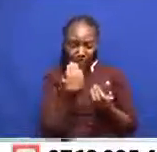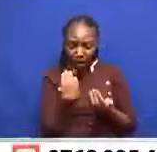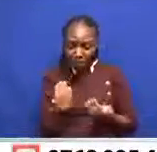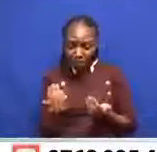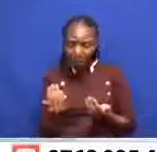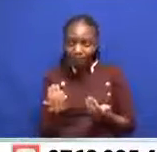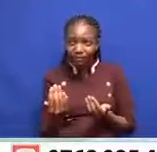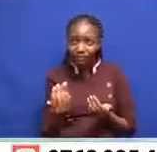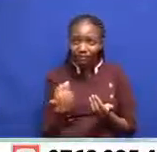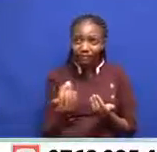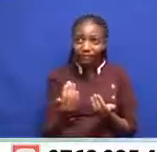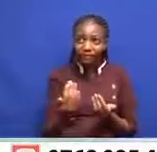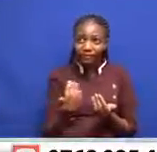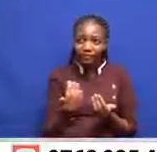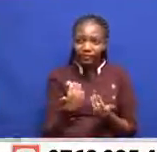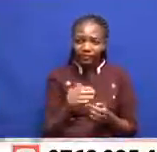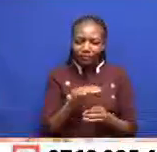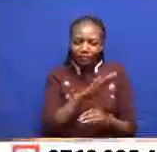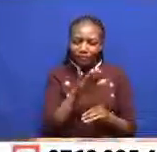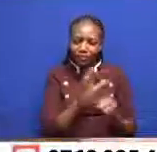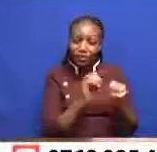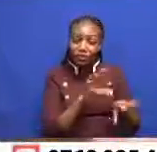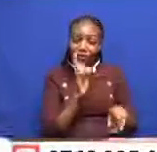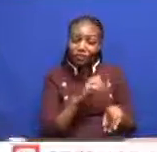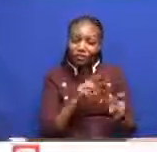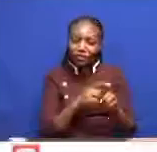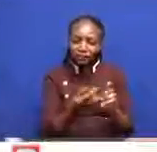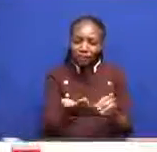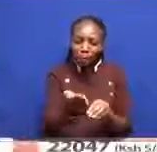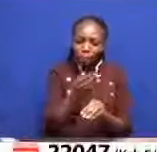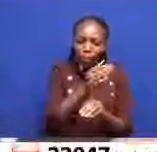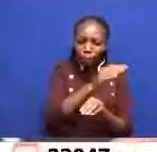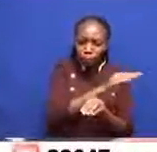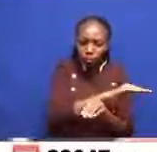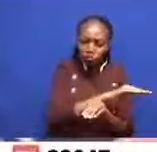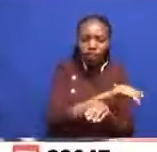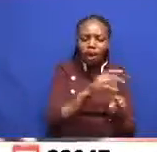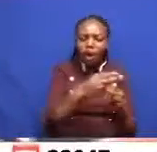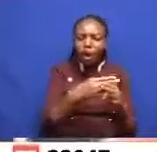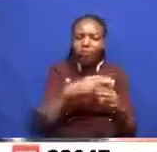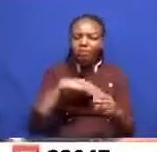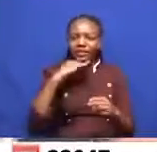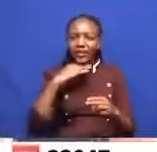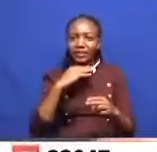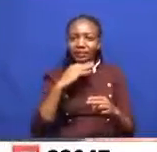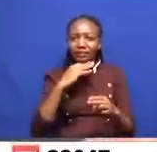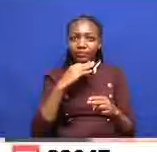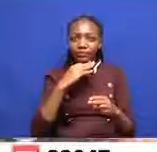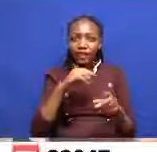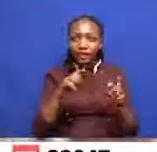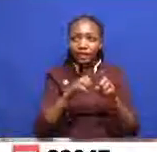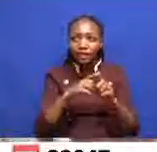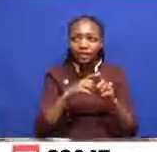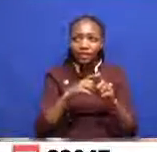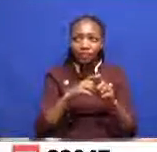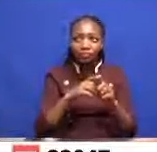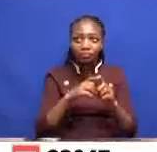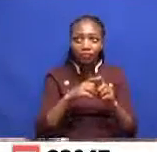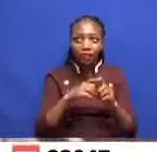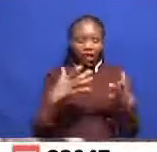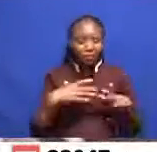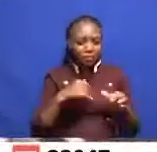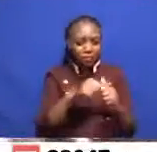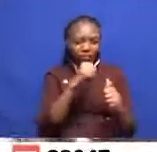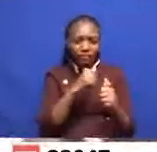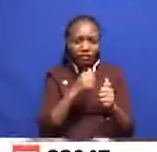kwa mapipa kama ametupa alafu amefunika, alikuwa anataka kufia hapo. Walikuwa wamekataa kushika wote.